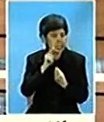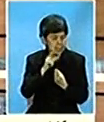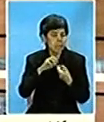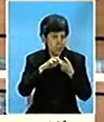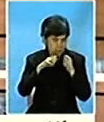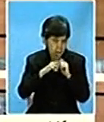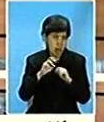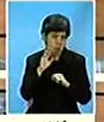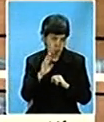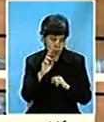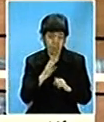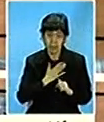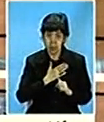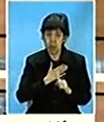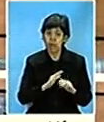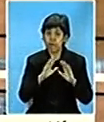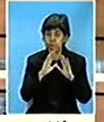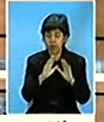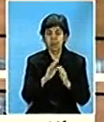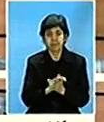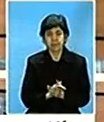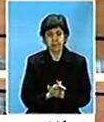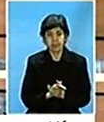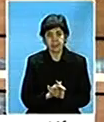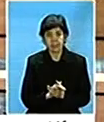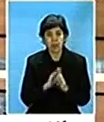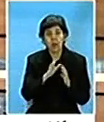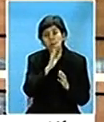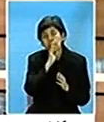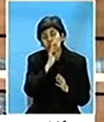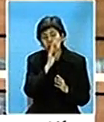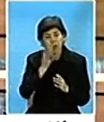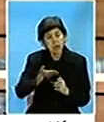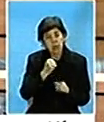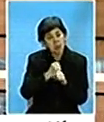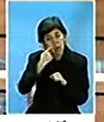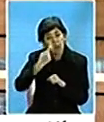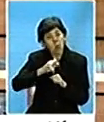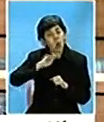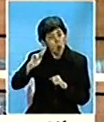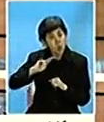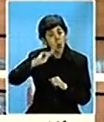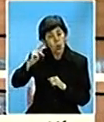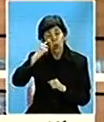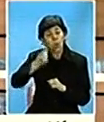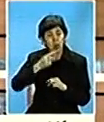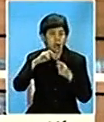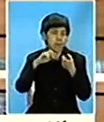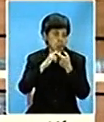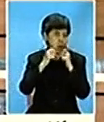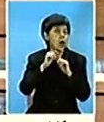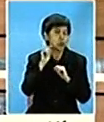นเท่านั้นก็คงจะฝากตรงนี้ไว้เป็นอย่างมากเพราะว่าหากว่าเรายังเดินหน้าการกู้อยู่ต่อไปนั้นก็คงจะเป็นประเด็นต